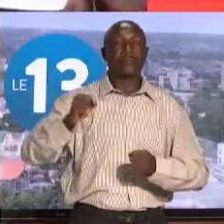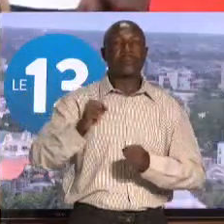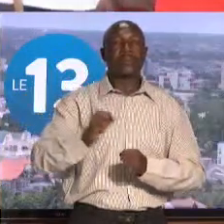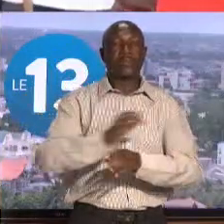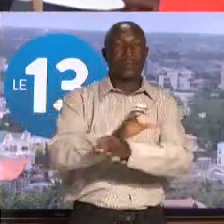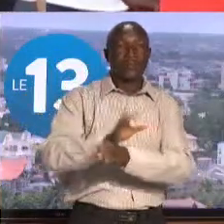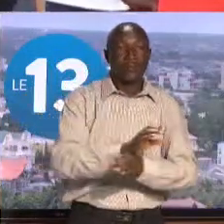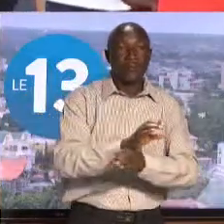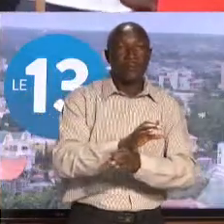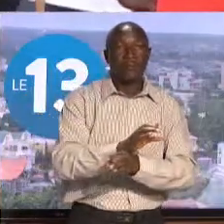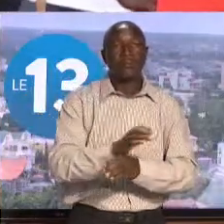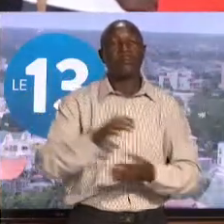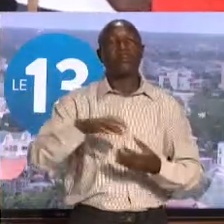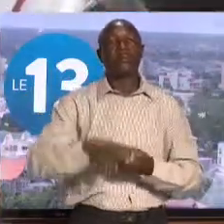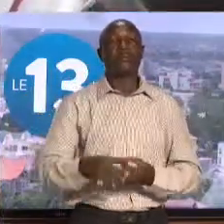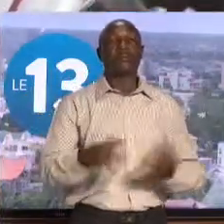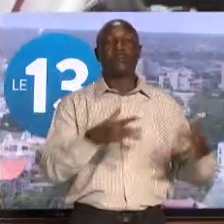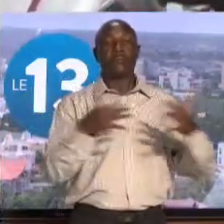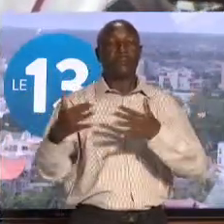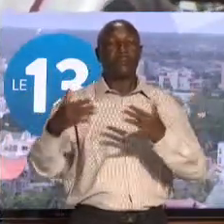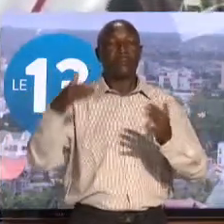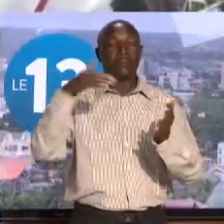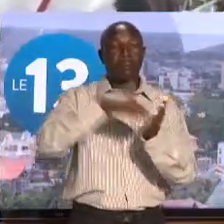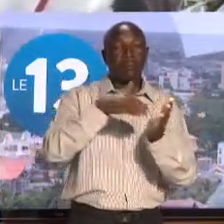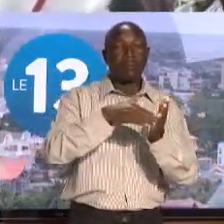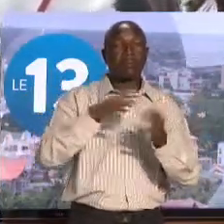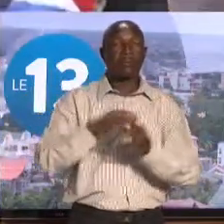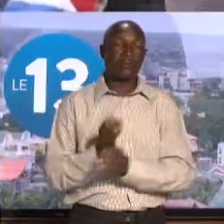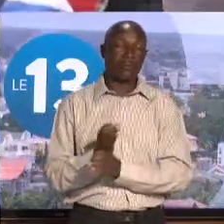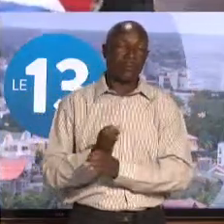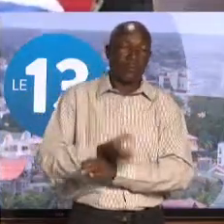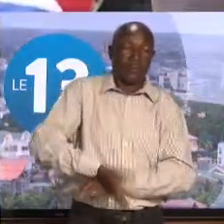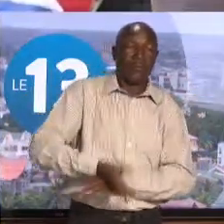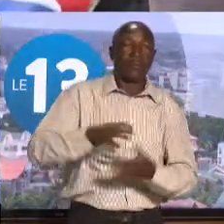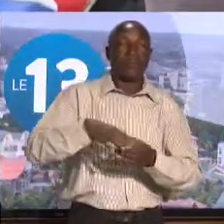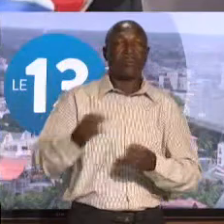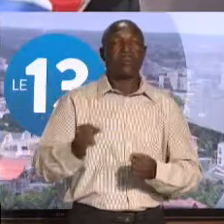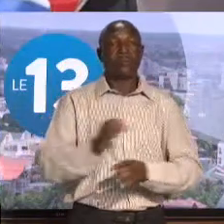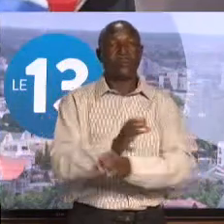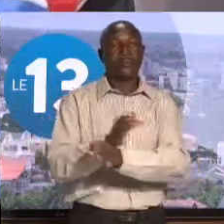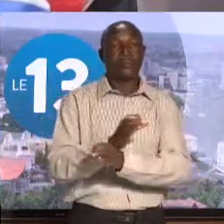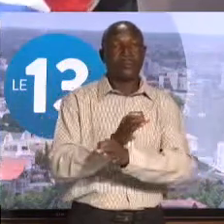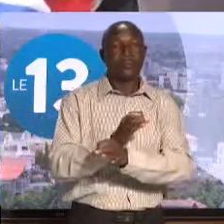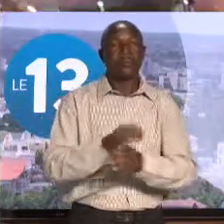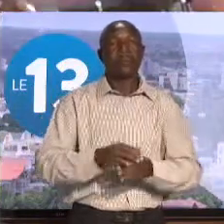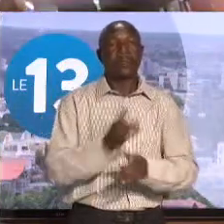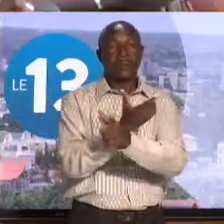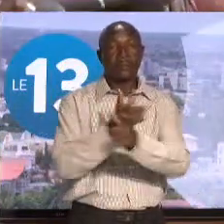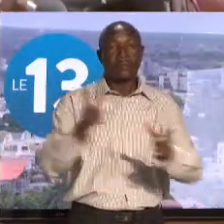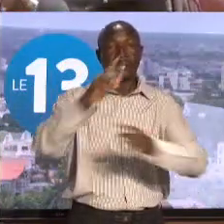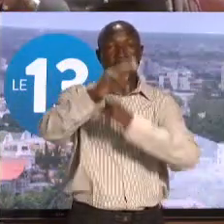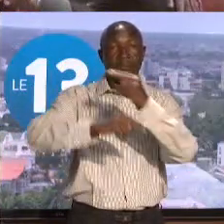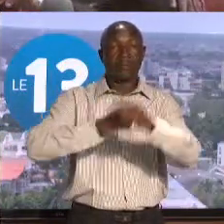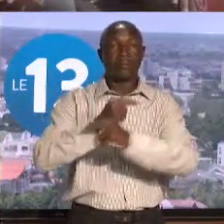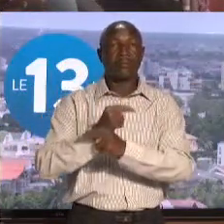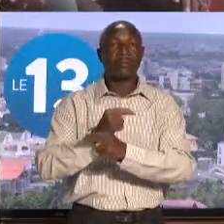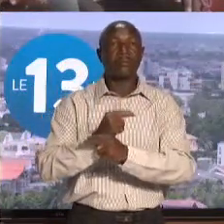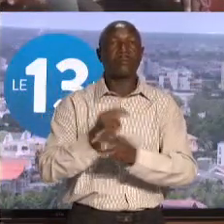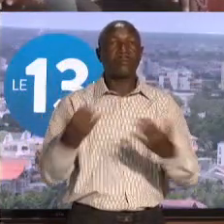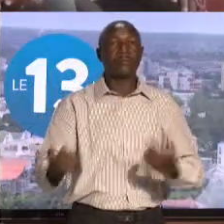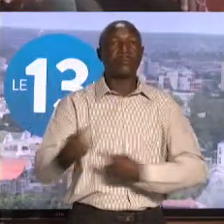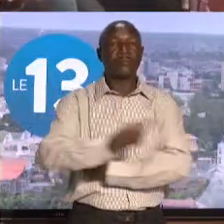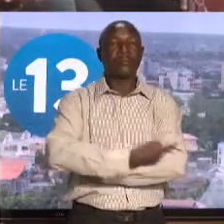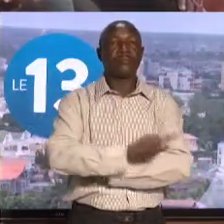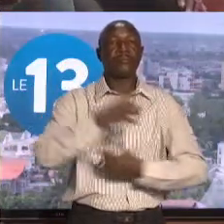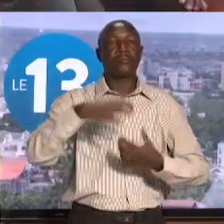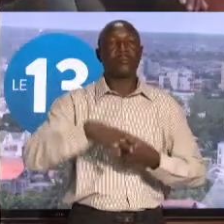cadre général de la lutte contre l'exploitation coloniale et pour la libération nationale. Aujourd'hui, les